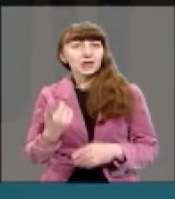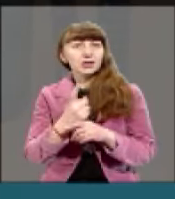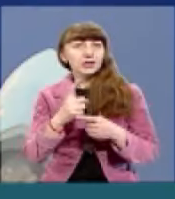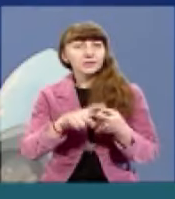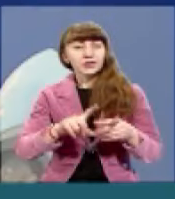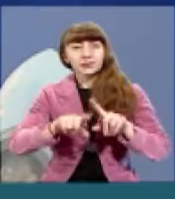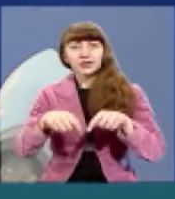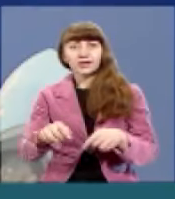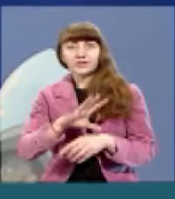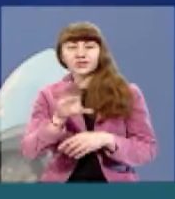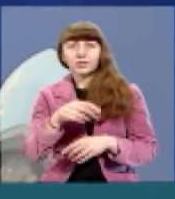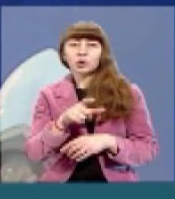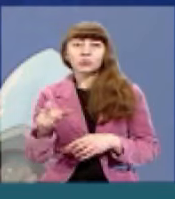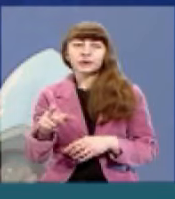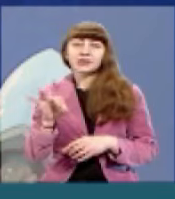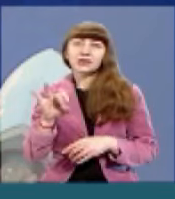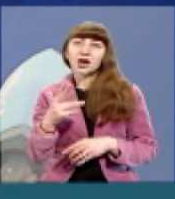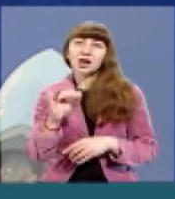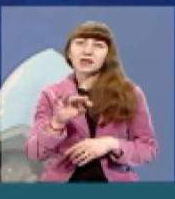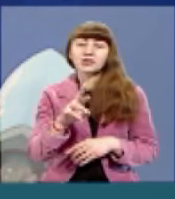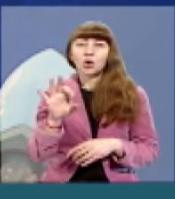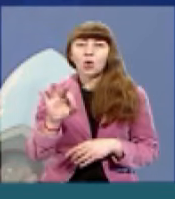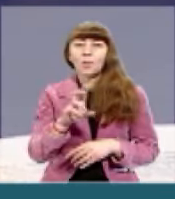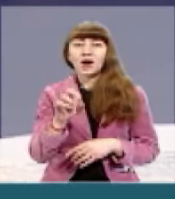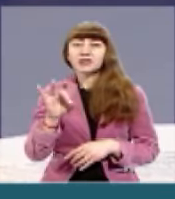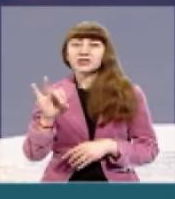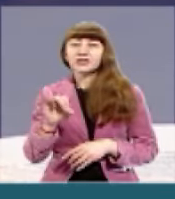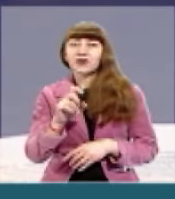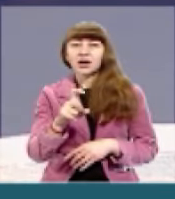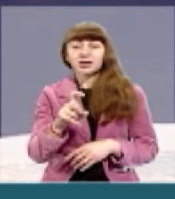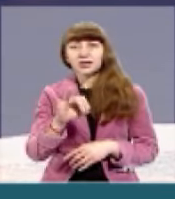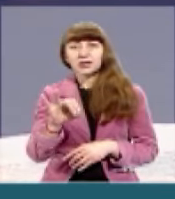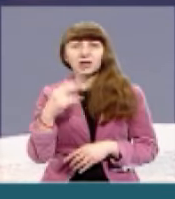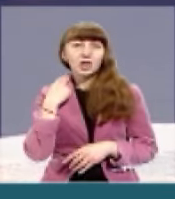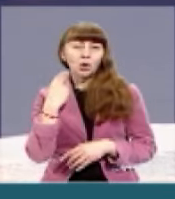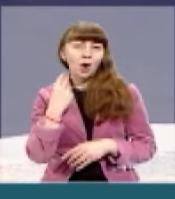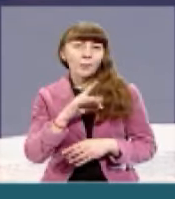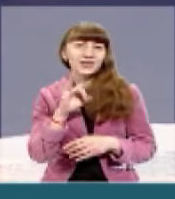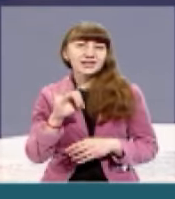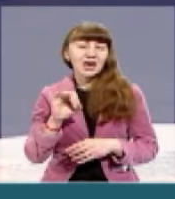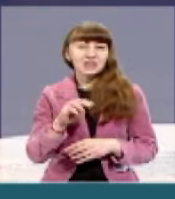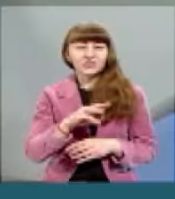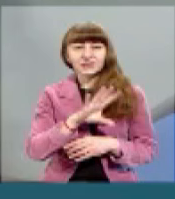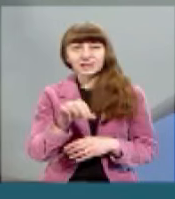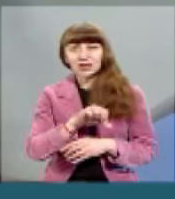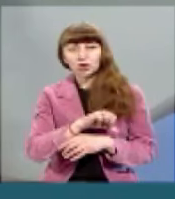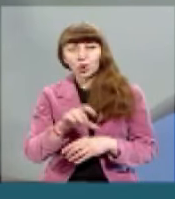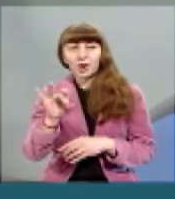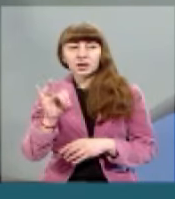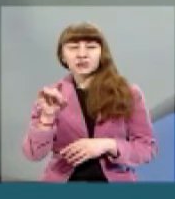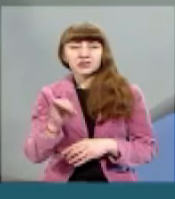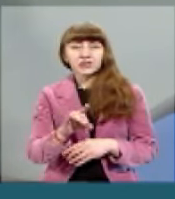заключается в предоставлении всеми гражданами декларации об активах и обязательств, в которых отражаются все зарубежные